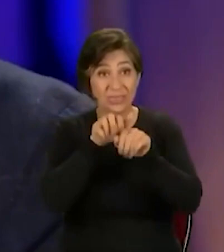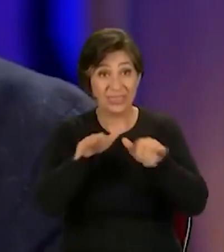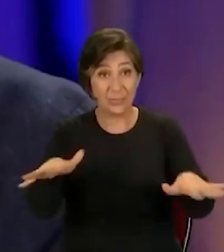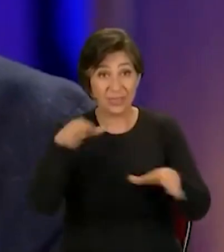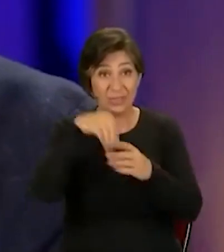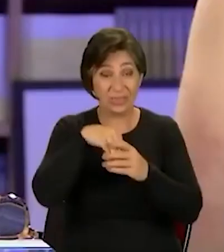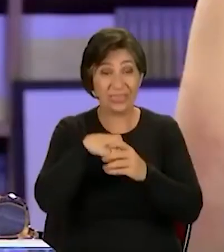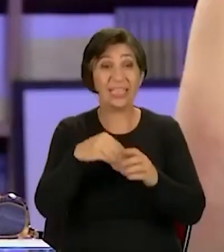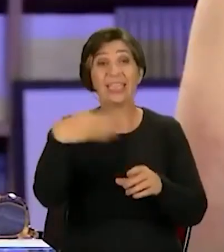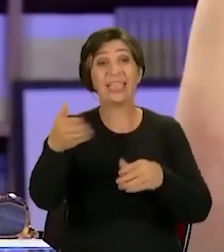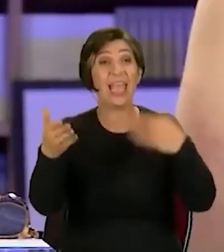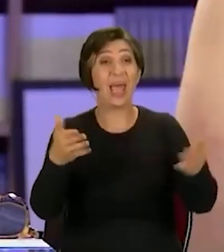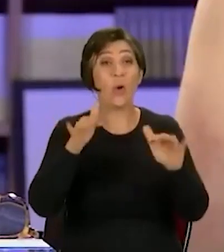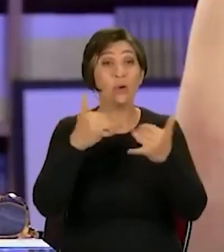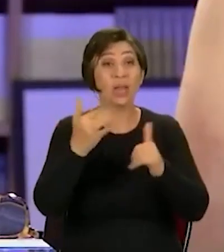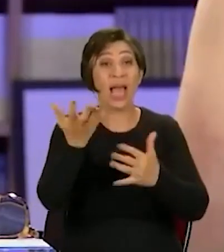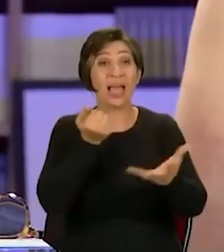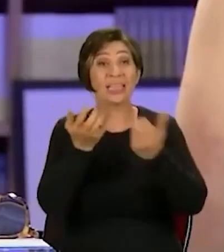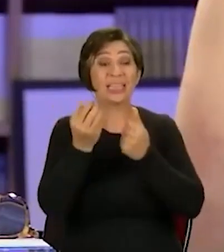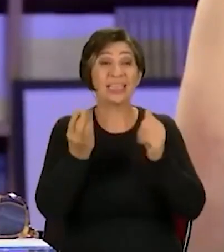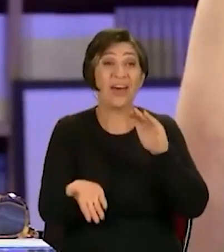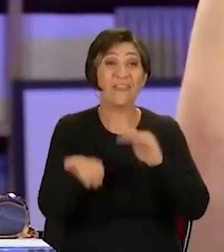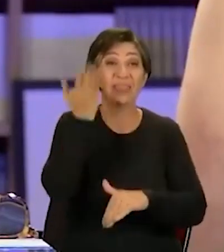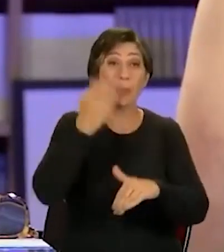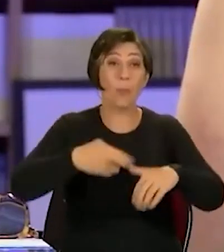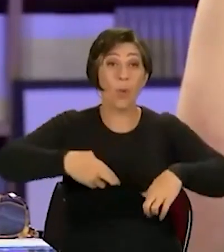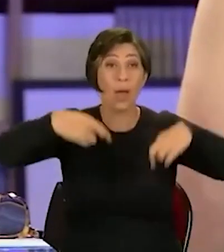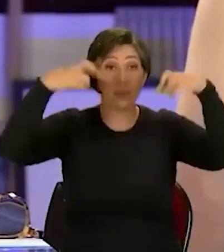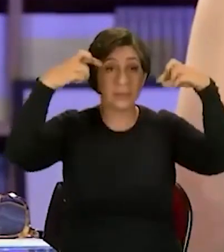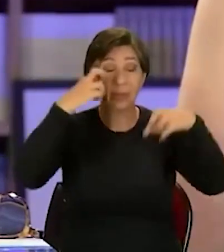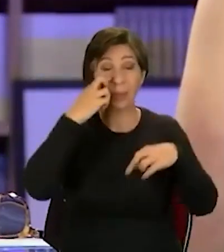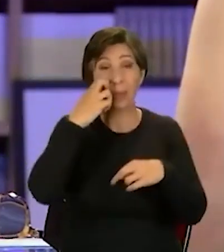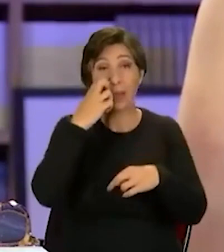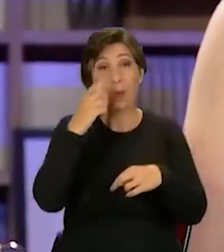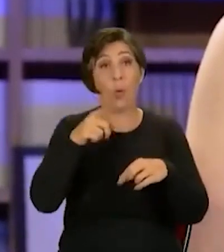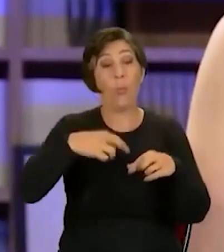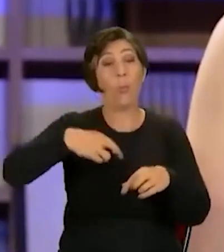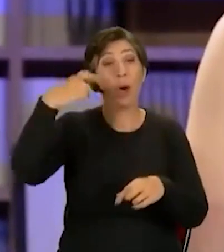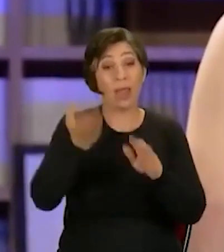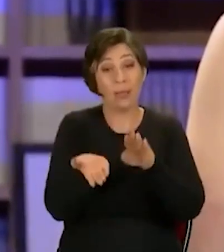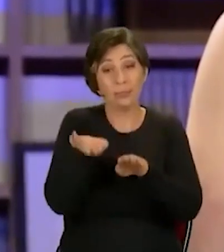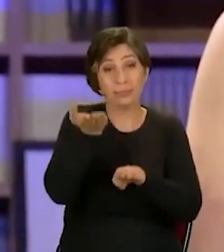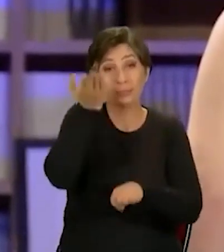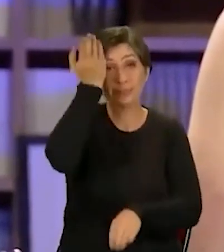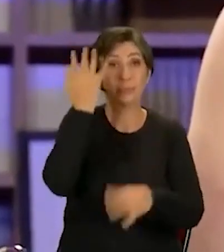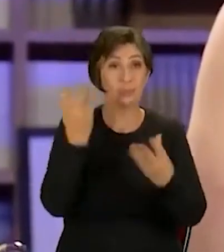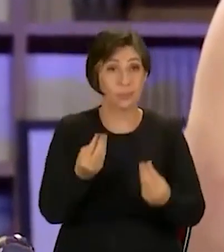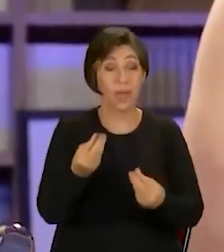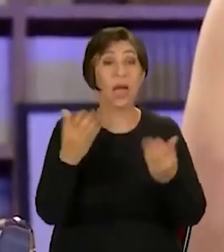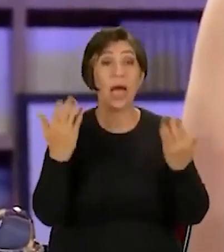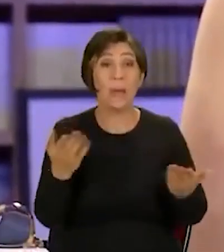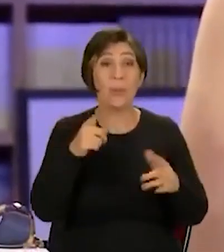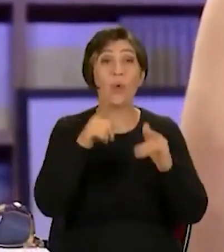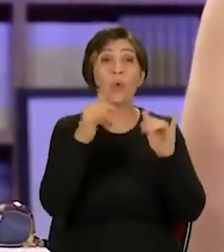sistemin içinde diğer oyuncuların aldığından daha fazla puan alır ve o puanı arttırırsınız oynadıkça.